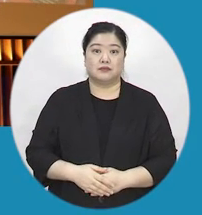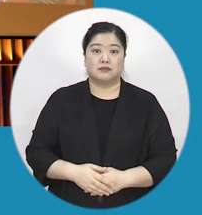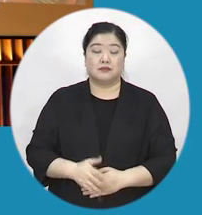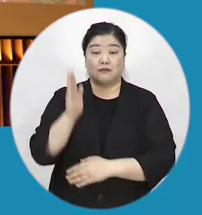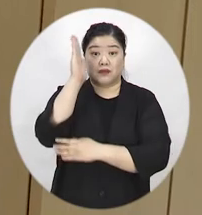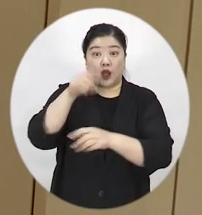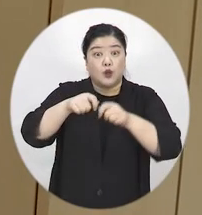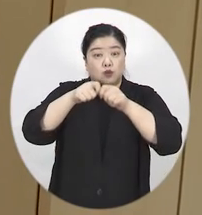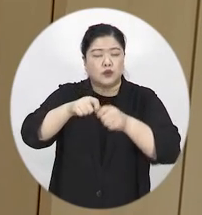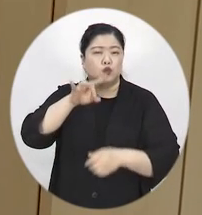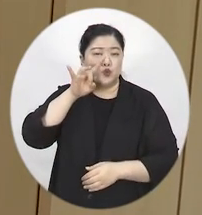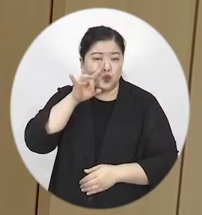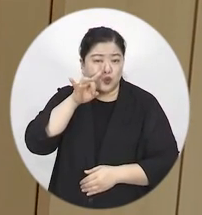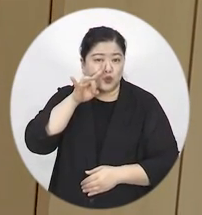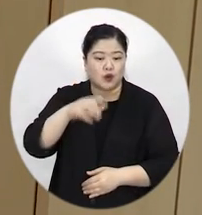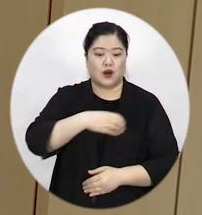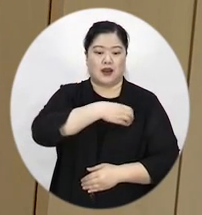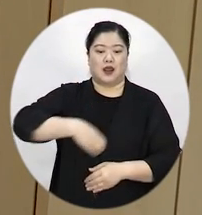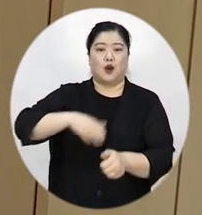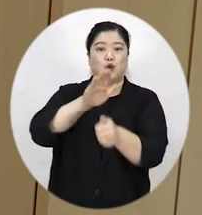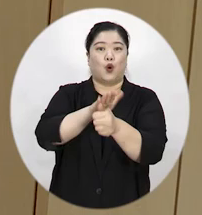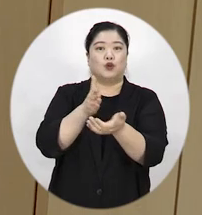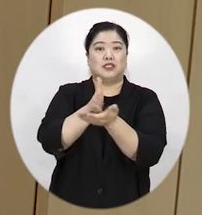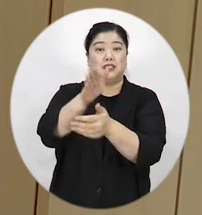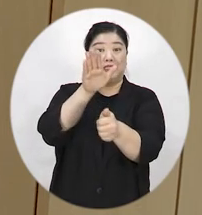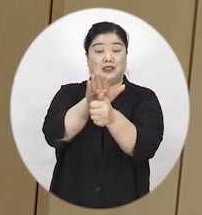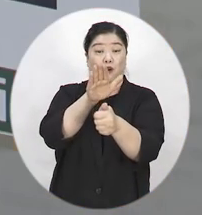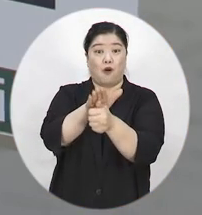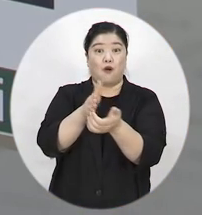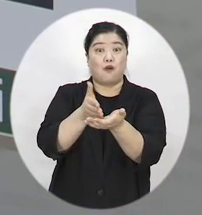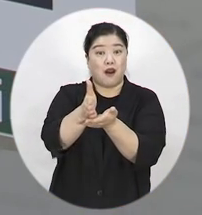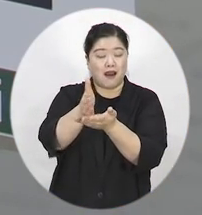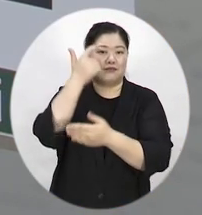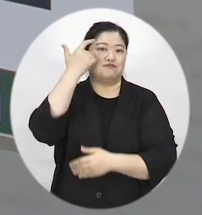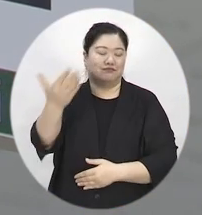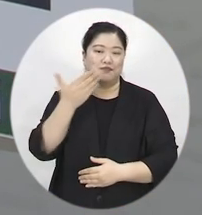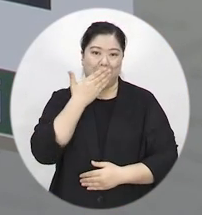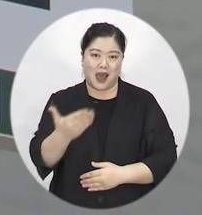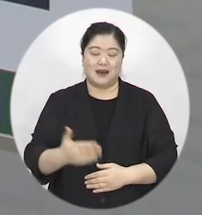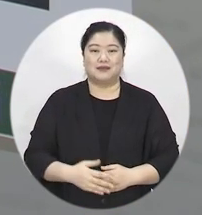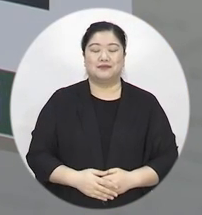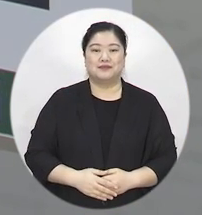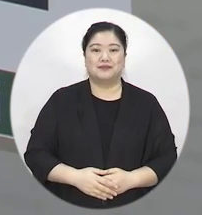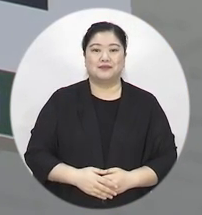강좌에 대한 보다 자세한 사항은 강서구청 교육지원과로 문의하면 됩니다.